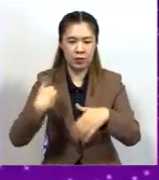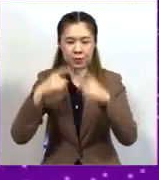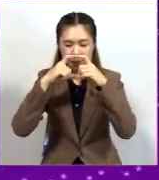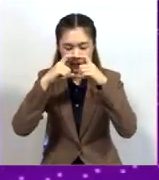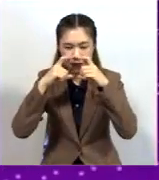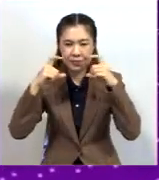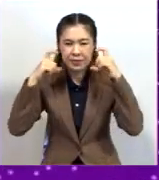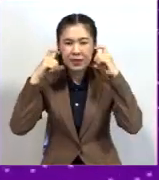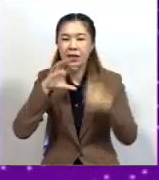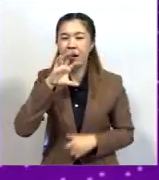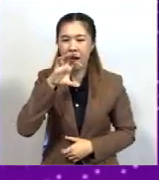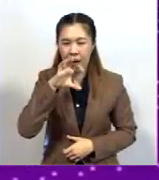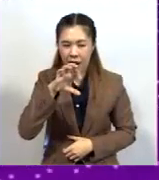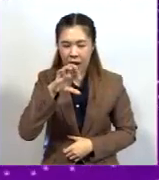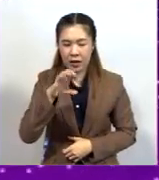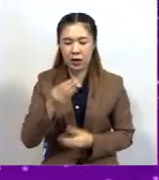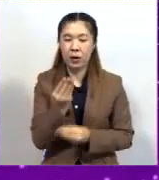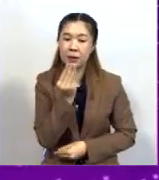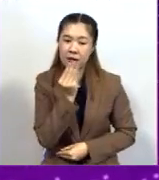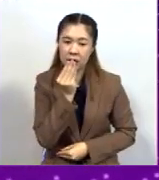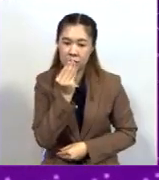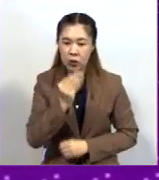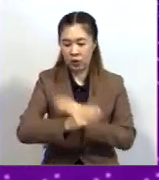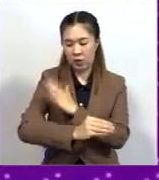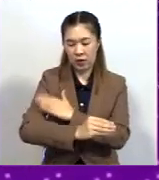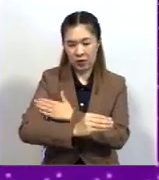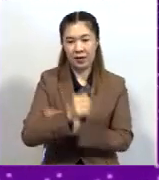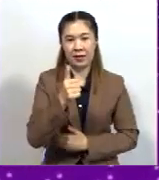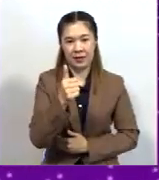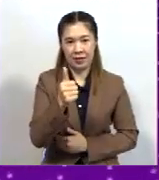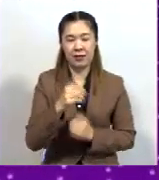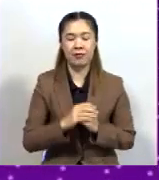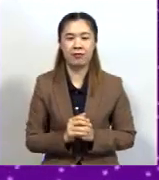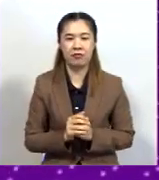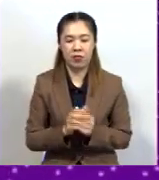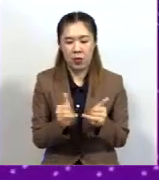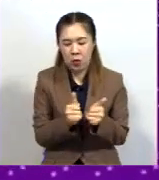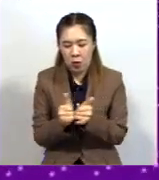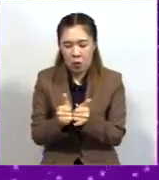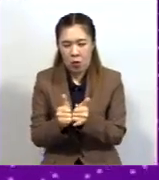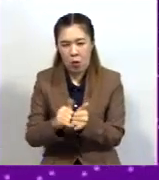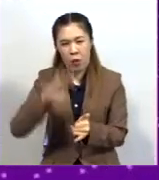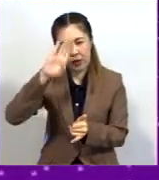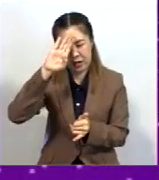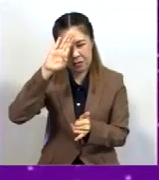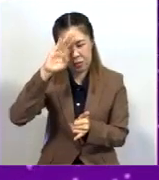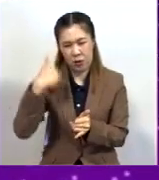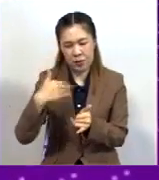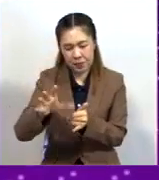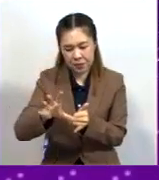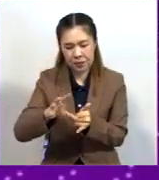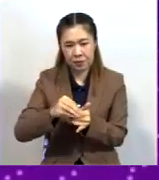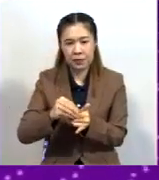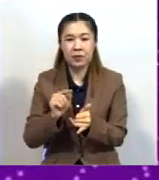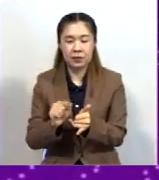จมูกเวลาไอจามนะคะด้วยกระดาษทิชชู่หรือว่าต้นแขนด้านในหลีกเลี่ยงการสัมผัสใกล้ชิดกับผู้ป่วยที่ติดเชื้อในระบบทาง